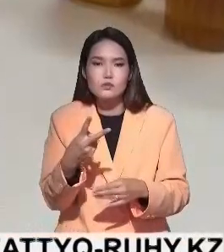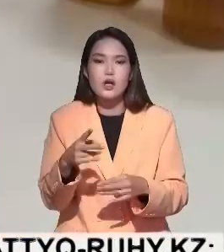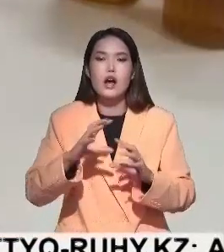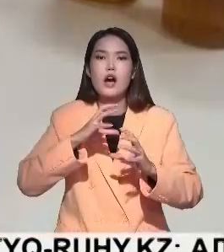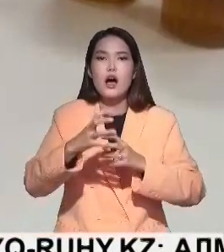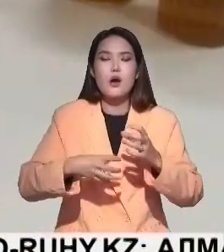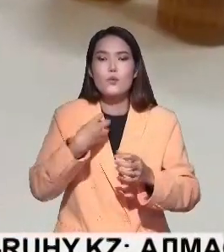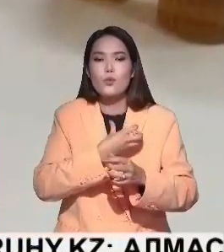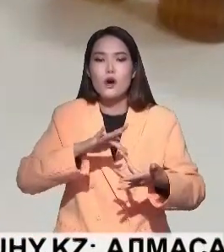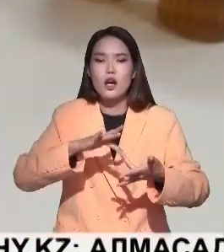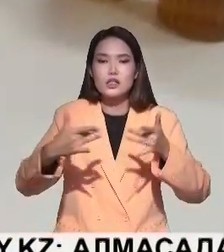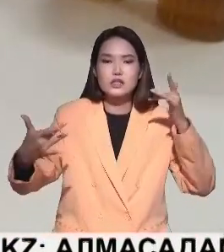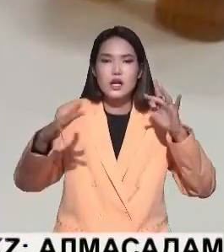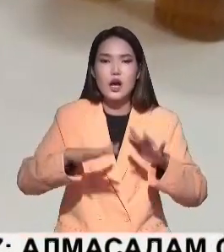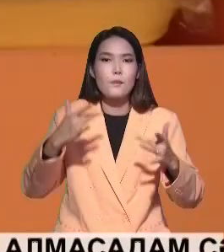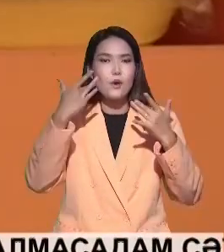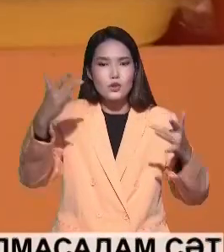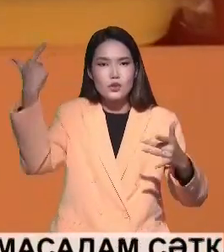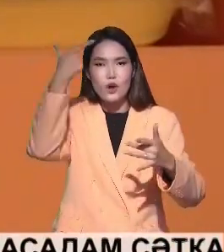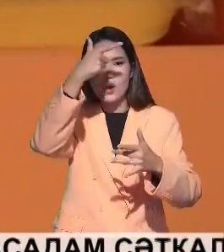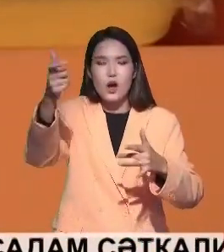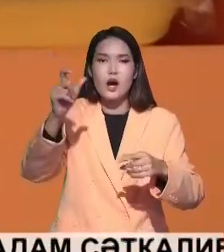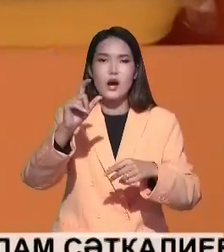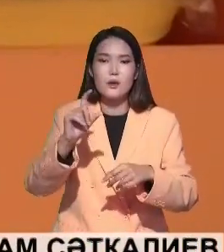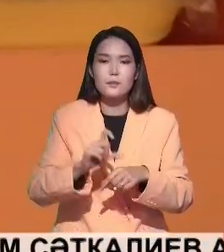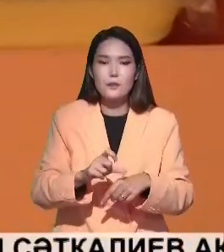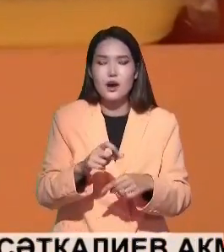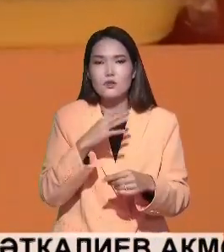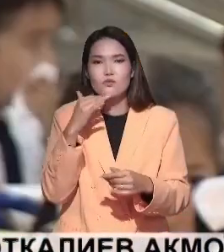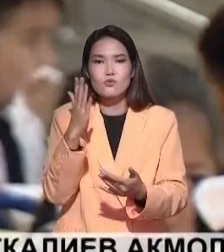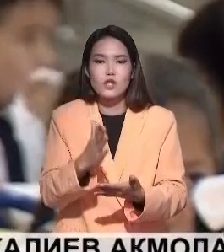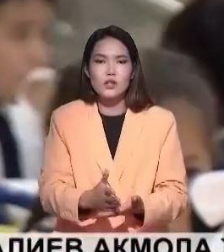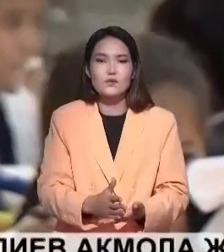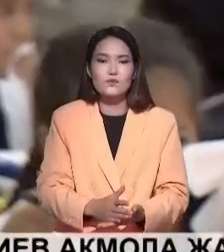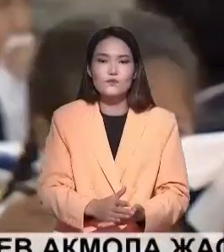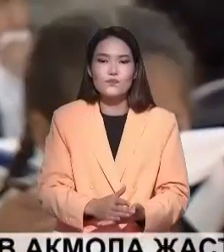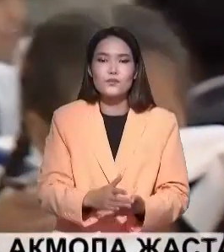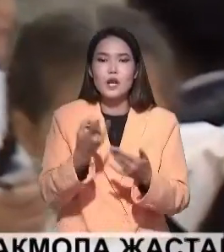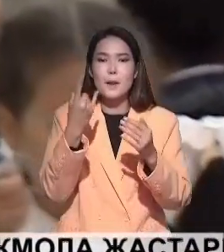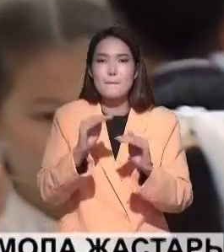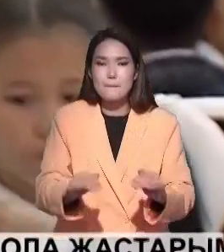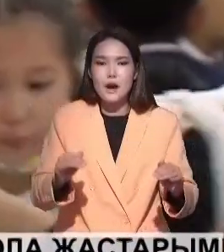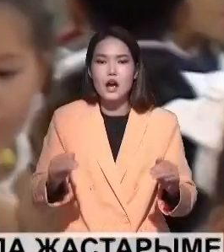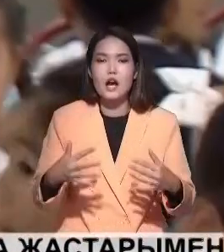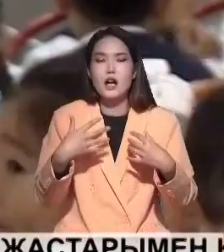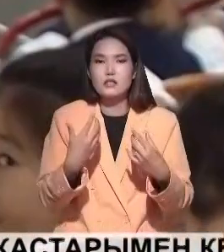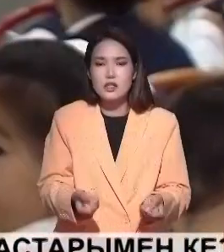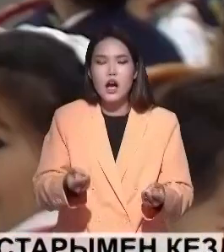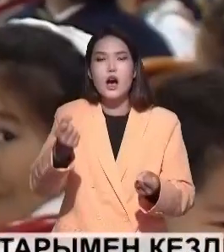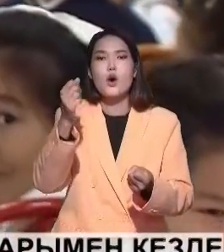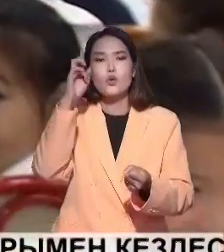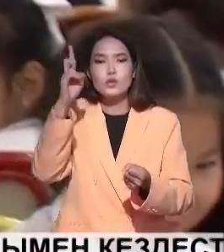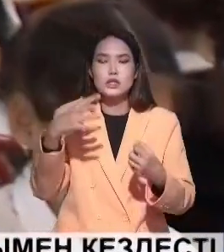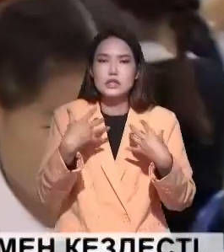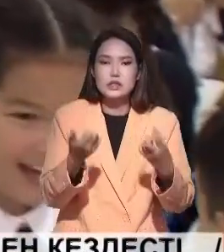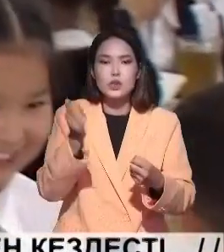әлеуметтік желіде тараған соңғы ақпараттар көңілге күдігі ұялатады. Бала саулығы ұлт саулығы. Ертеңгі